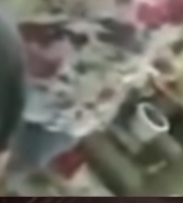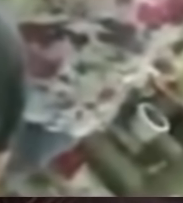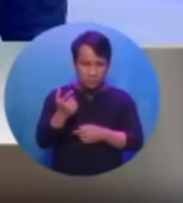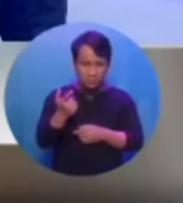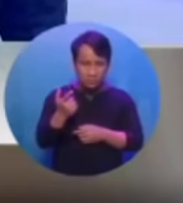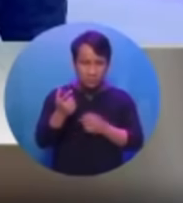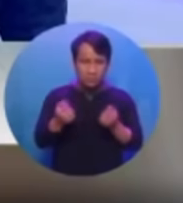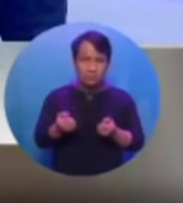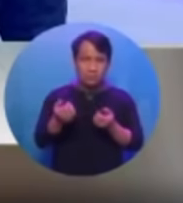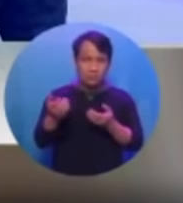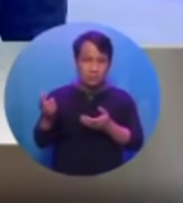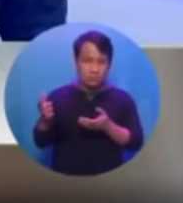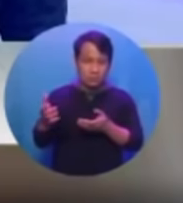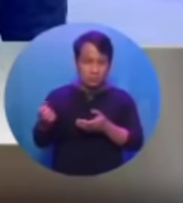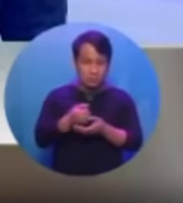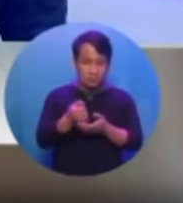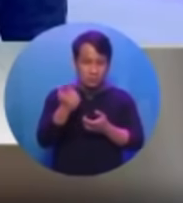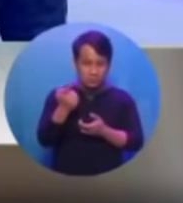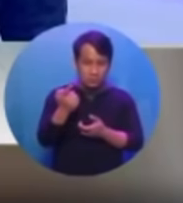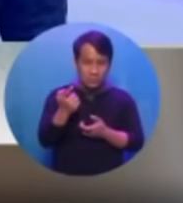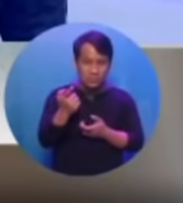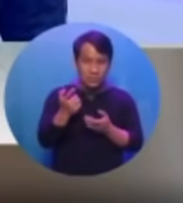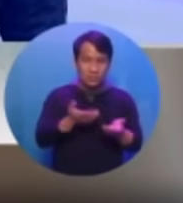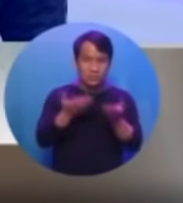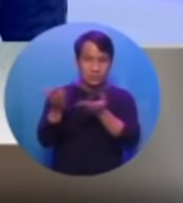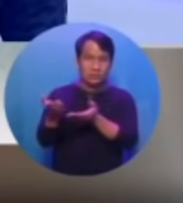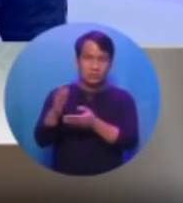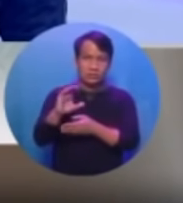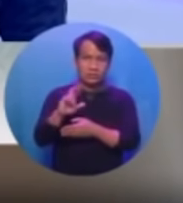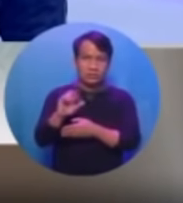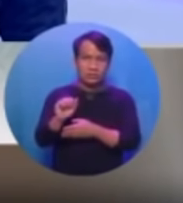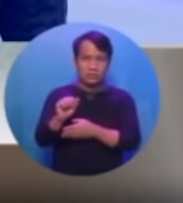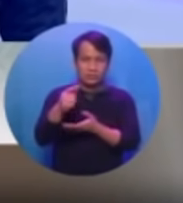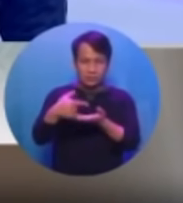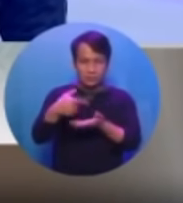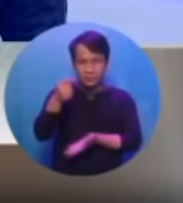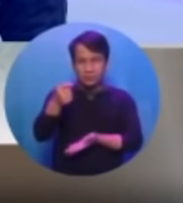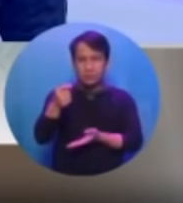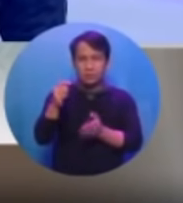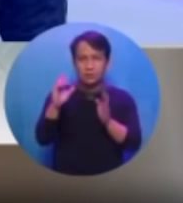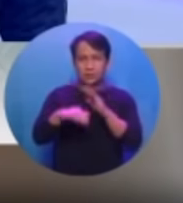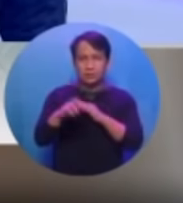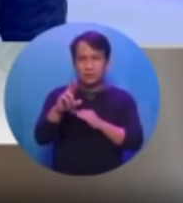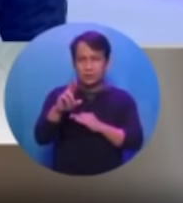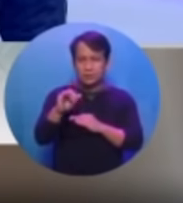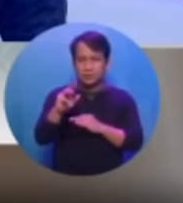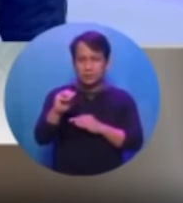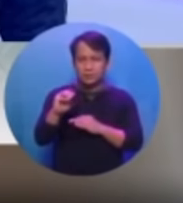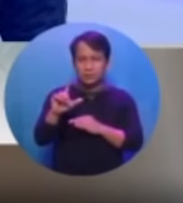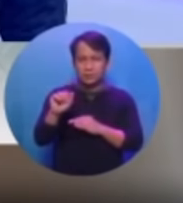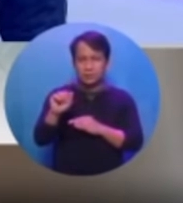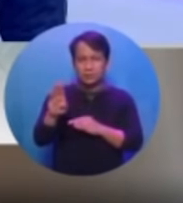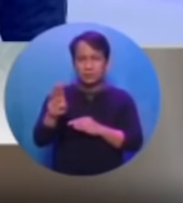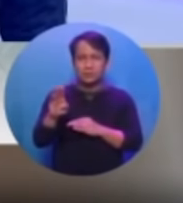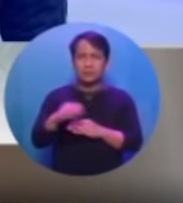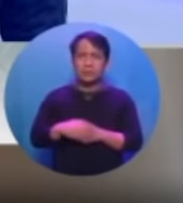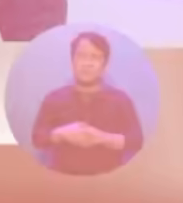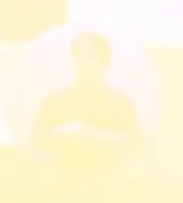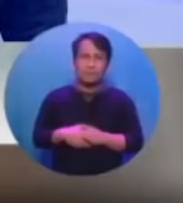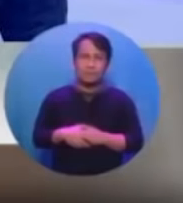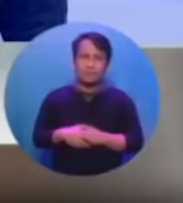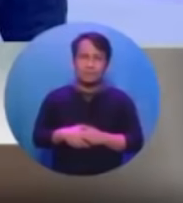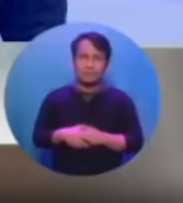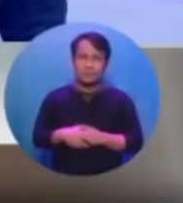Bali, naisubmit na po namin sa crime lab, sa Tarlac Provincial Crime Lab po para sa ballistics examination